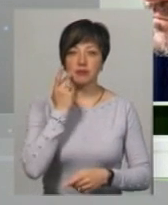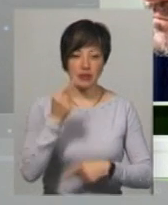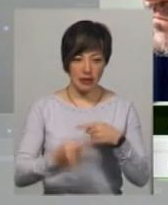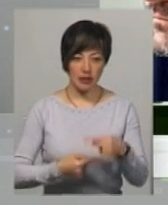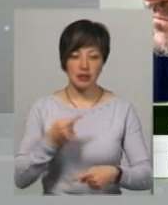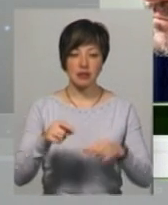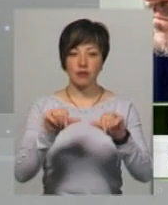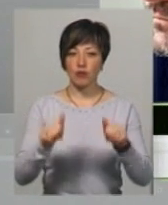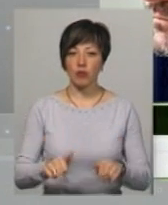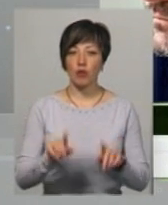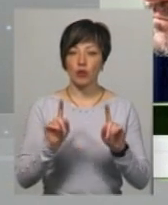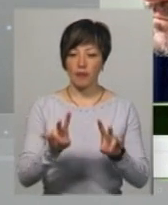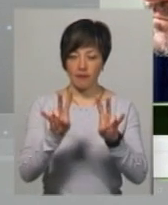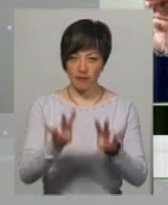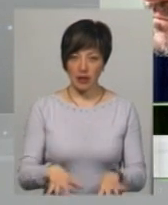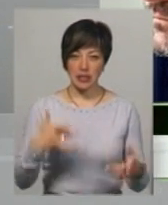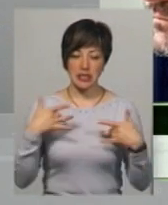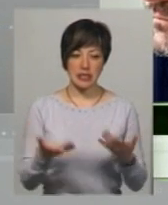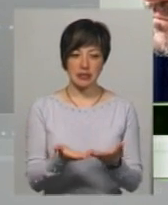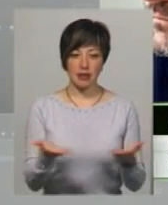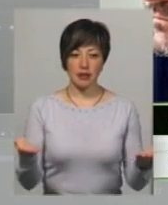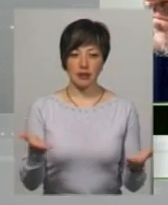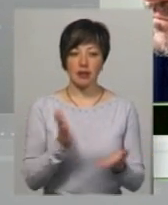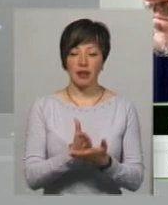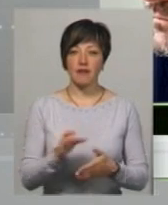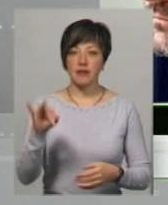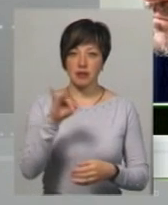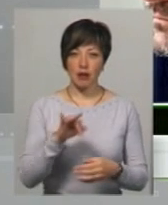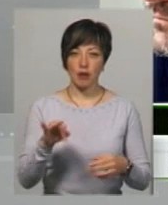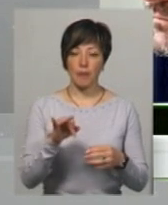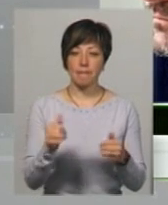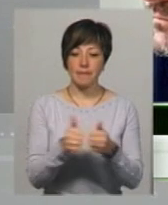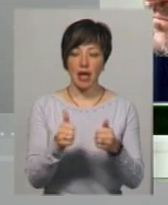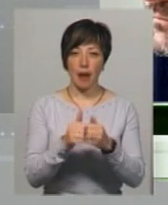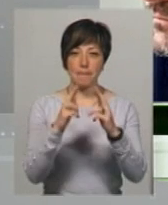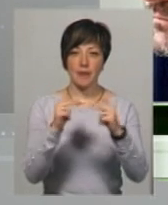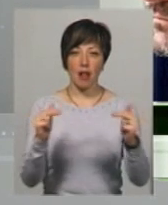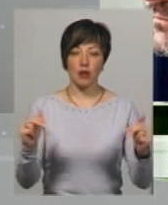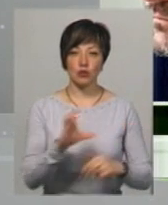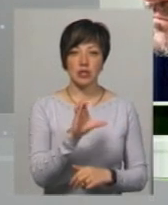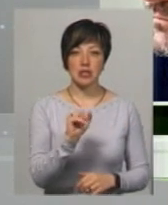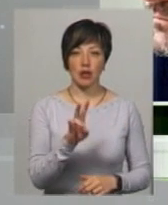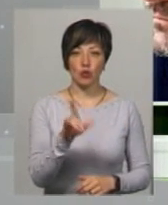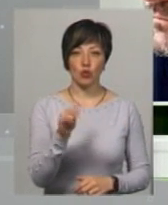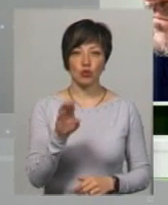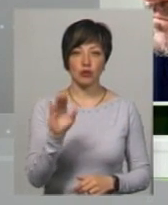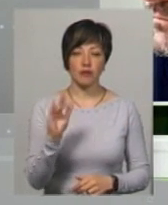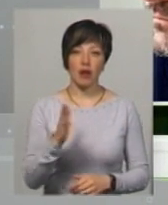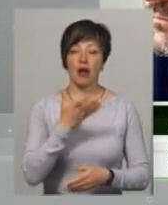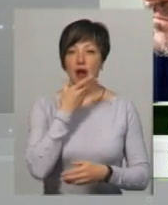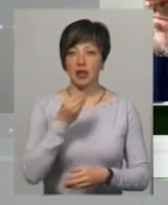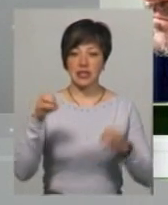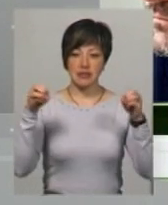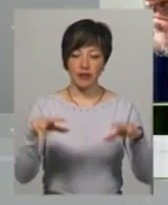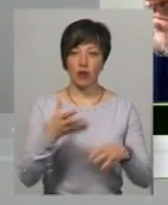на стаціонарній сцені, яка є в Ізяславі на території палацу Сангушків. Ми ставимо гарне світло, гарний звук.